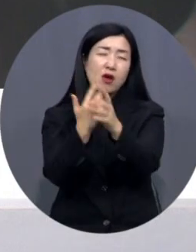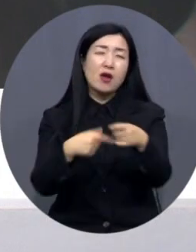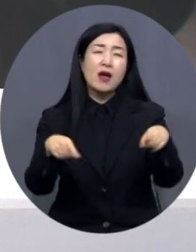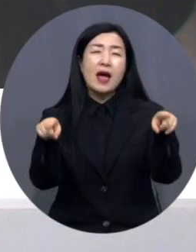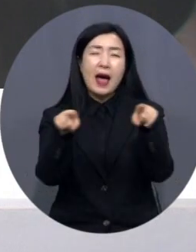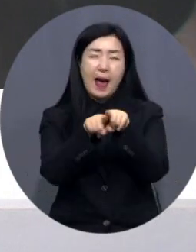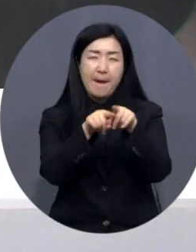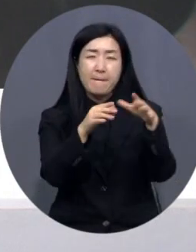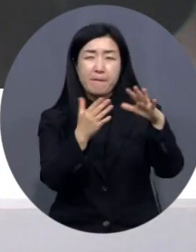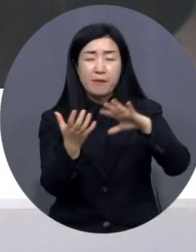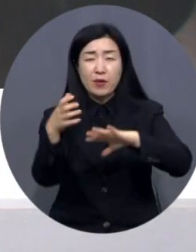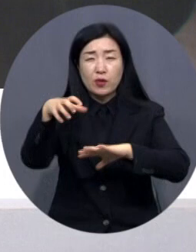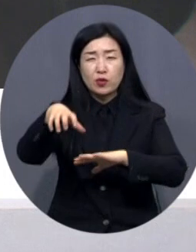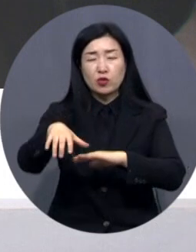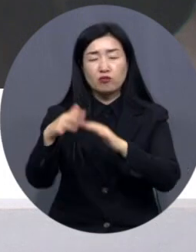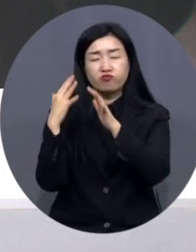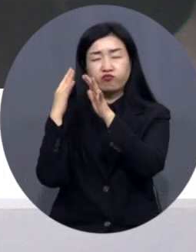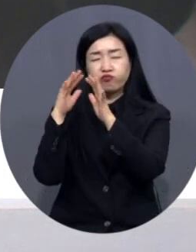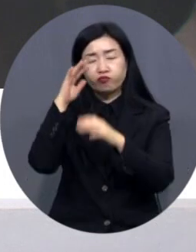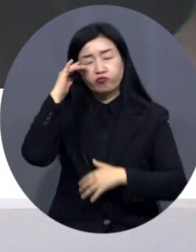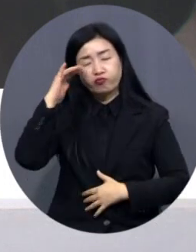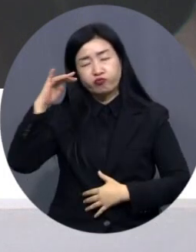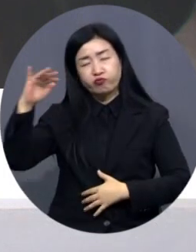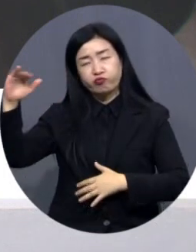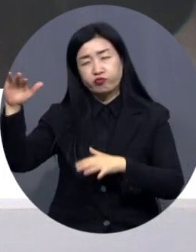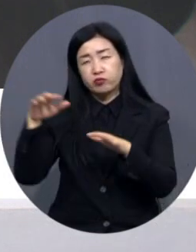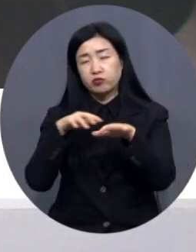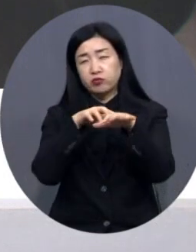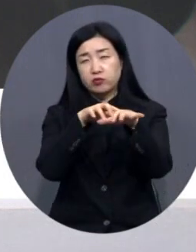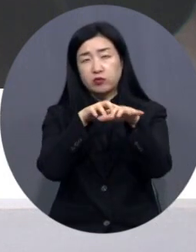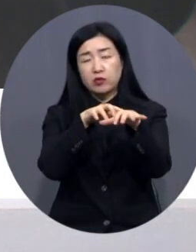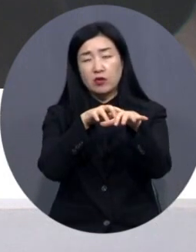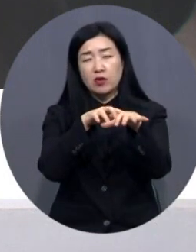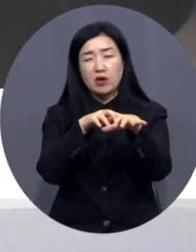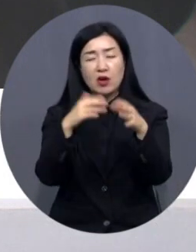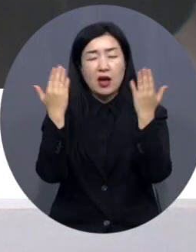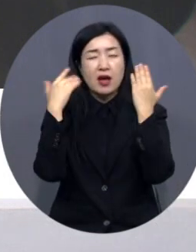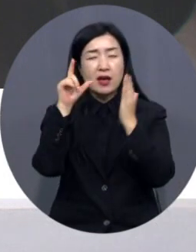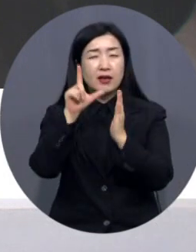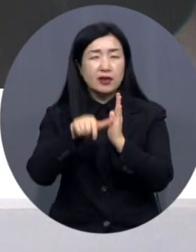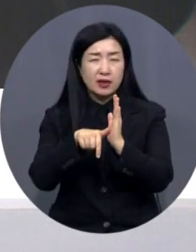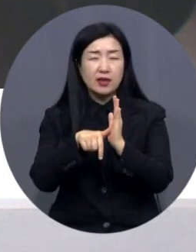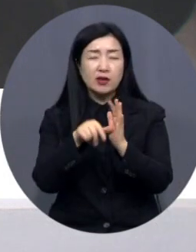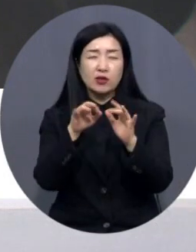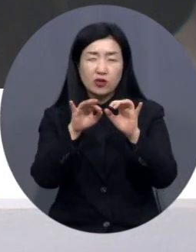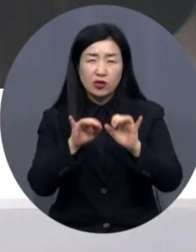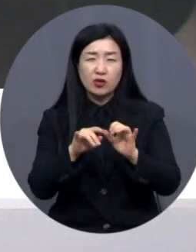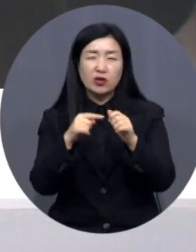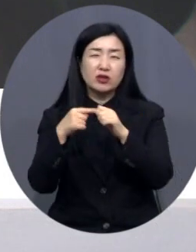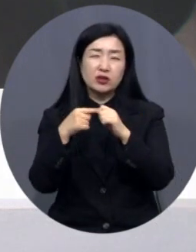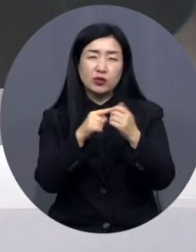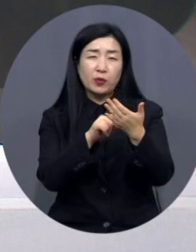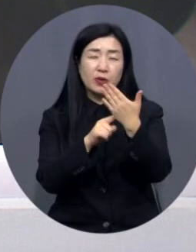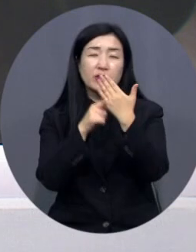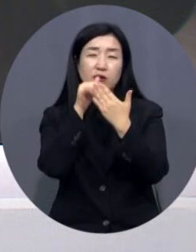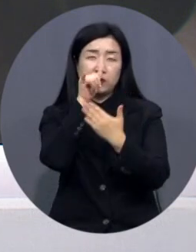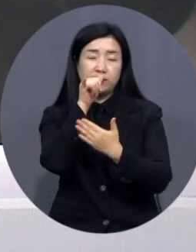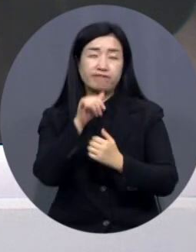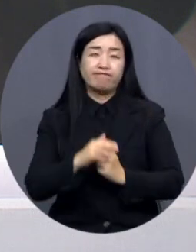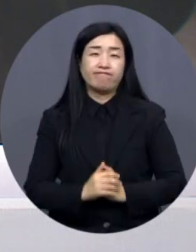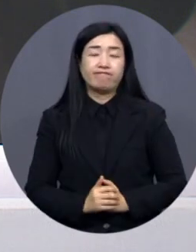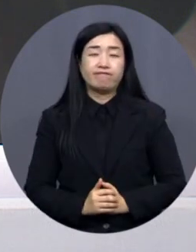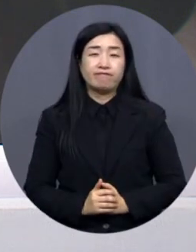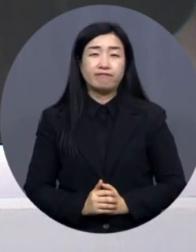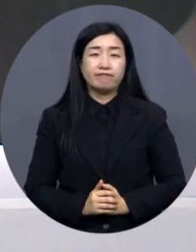분향소에는 추모의 발길이 이어졌고 이 고인이 학창 시절에 쓴 글들도 재조명을 받고 있습니다. 김하은 기자입니다.